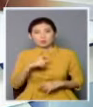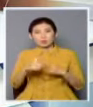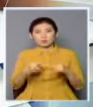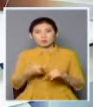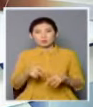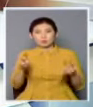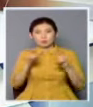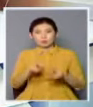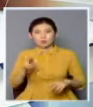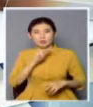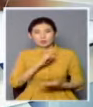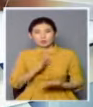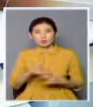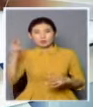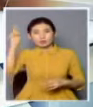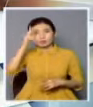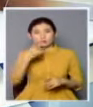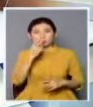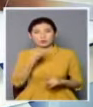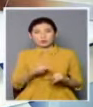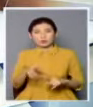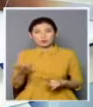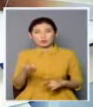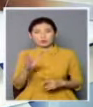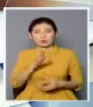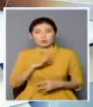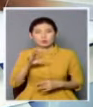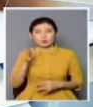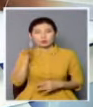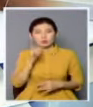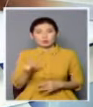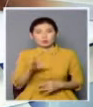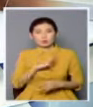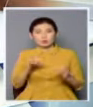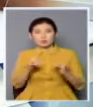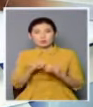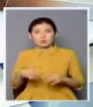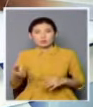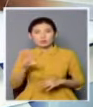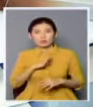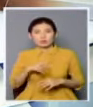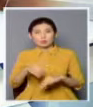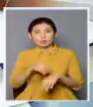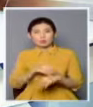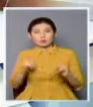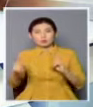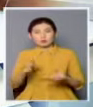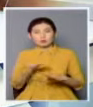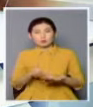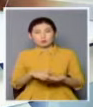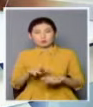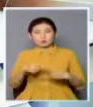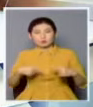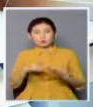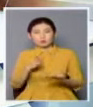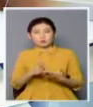продолжаются исследовательские работы для изучения причин замора рыбы в реке Урал. 10 декабря в областном акимате состоялось заседание межведомственной